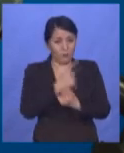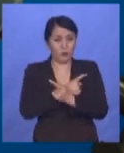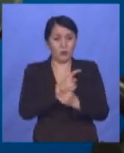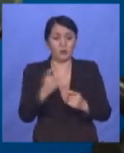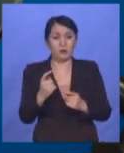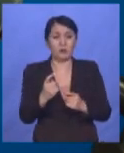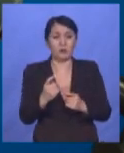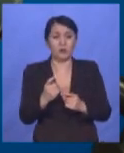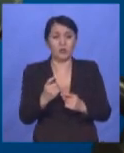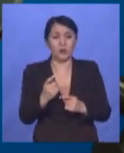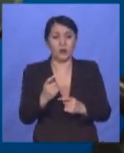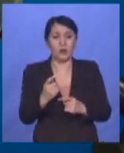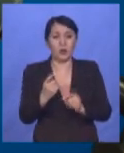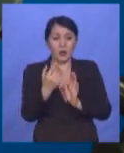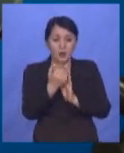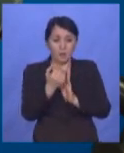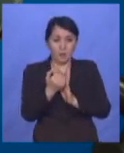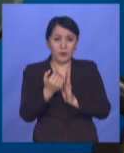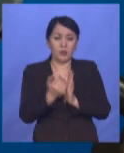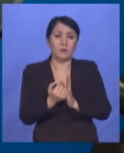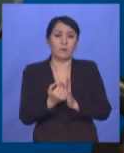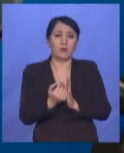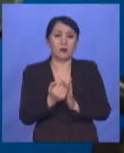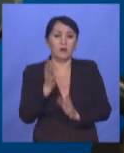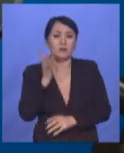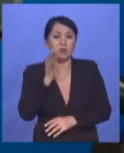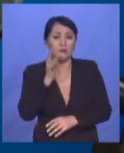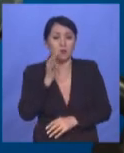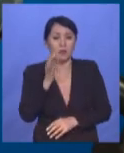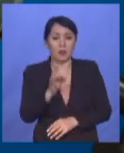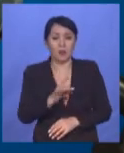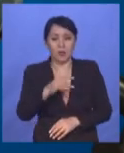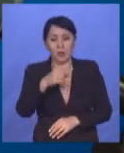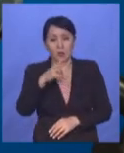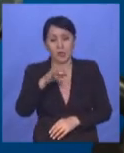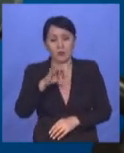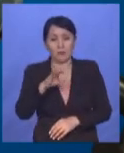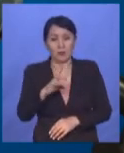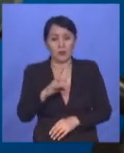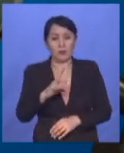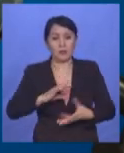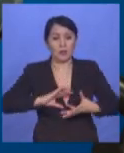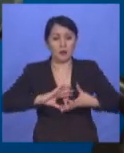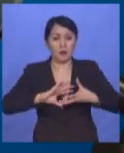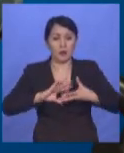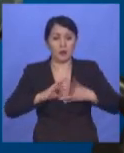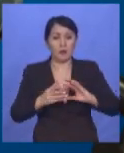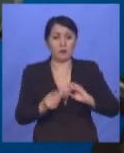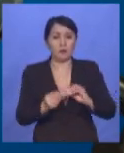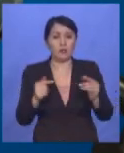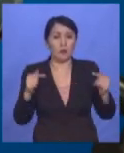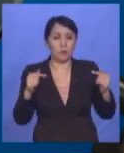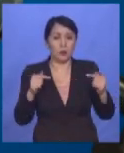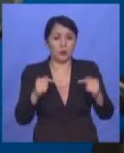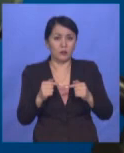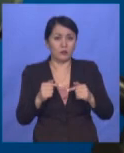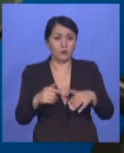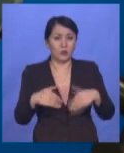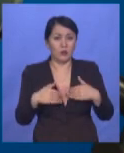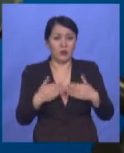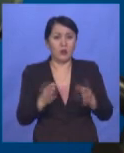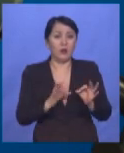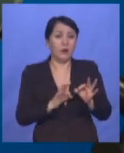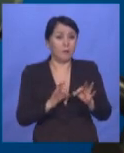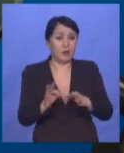ұсыну графигінде көрсетілген мерзімдерге респонденттердің статистикалық деректерді уақытылы ұсынбауы анықталған